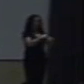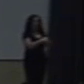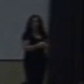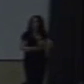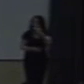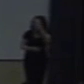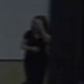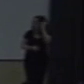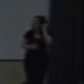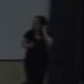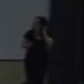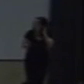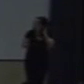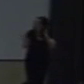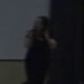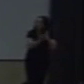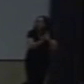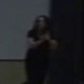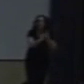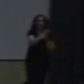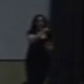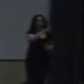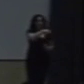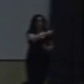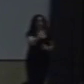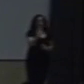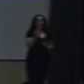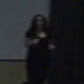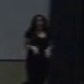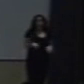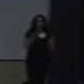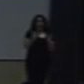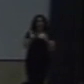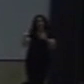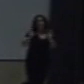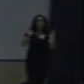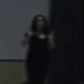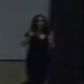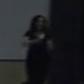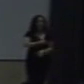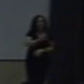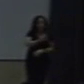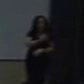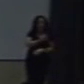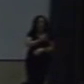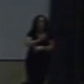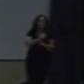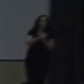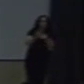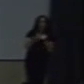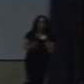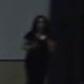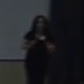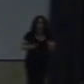digues, Carme. No, fixa't que estem una mica, jo crec que estem en una època apassionant però una mica perduts, perquè per una banda